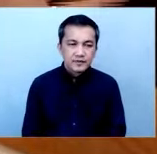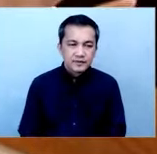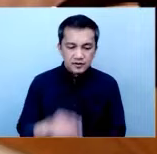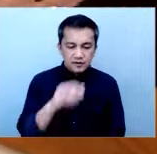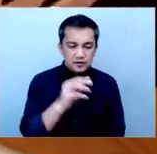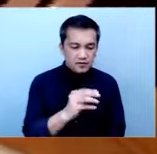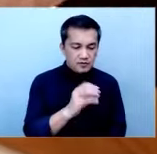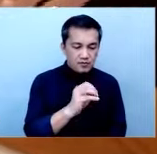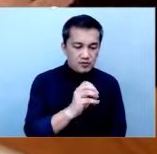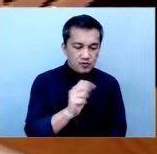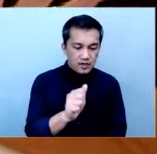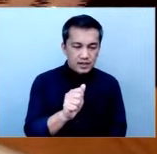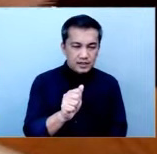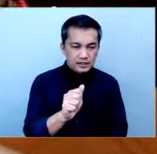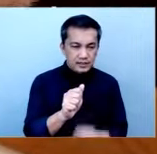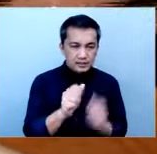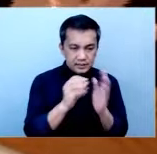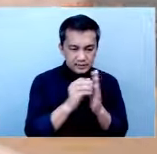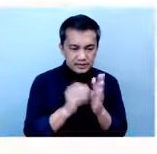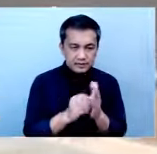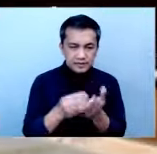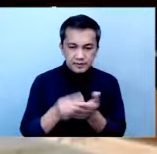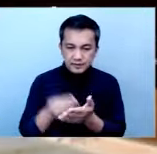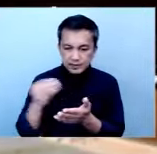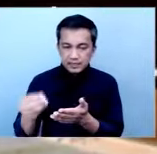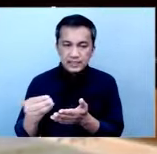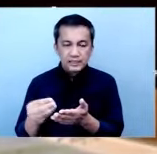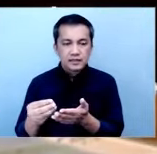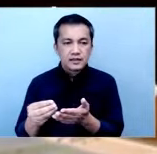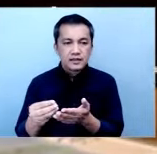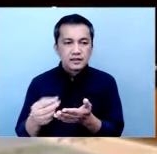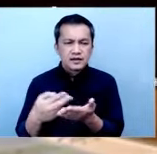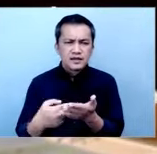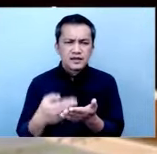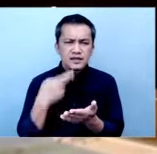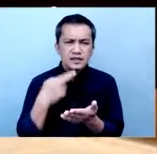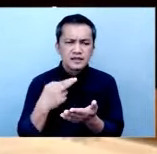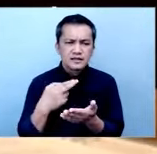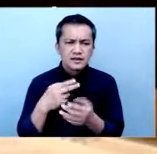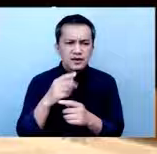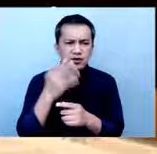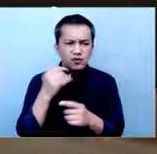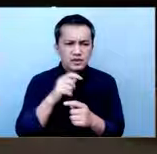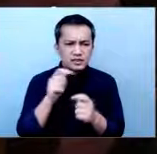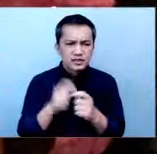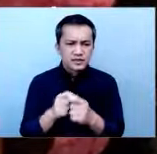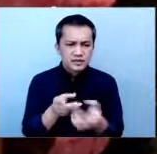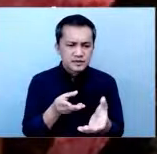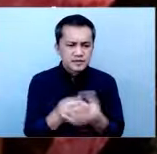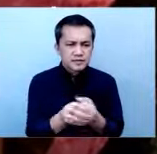yan, isasaad, nabibili na lang ng bigas. At bakit ita-timing sa panunuhol ng PI?